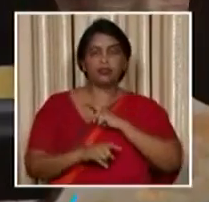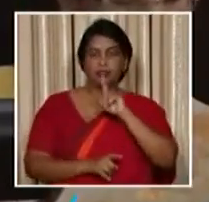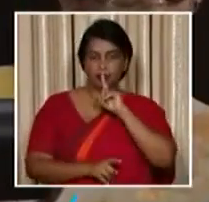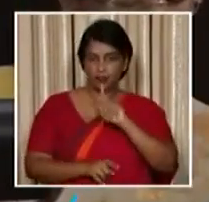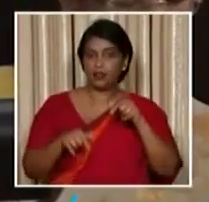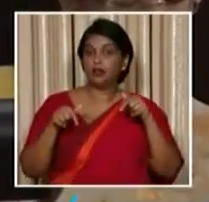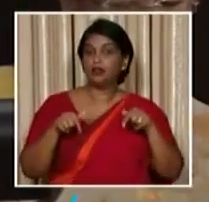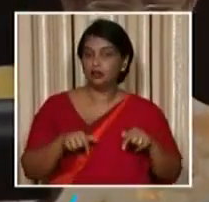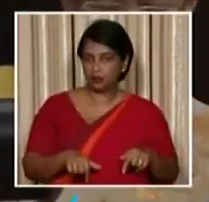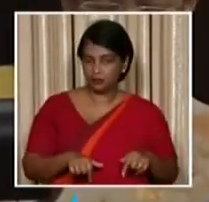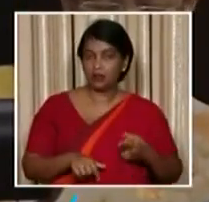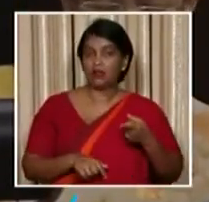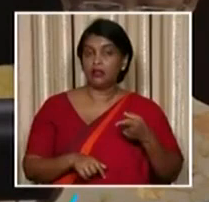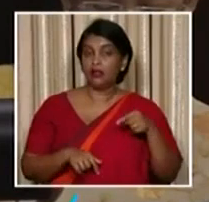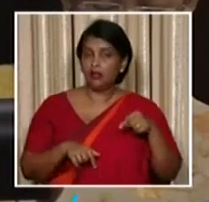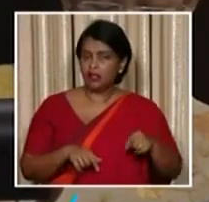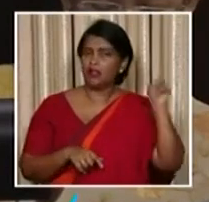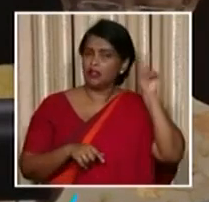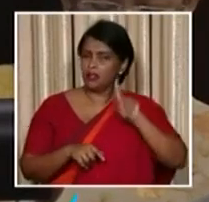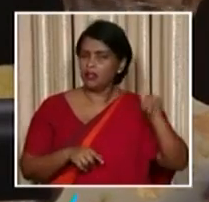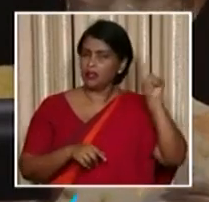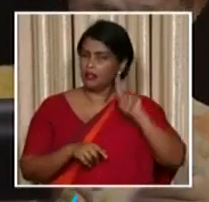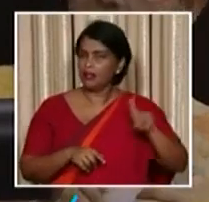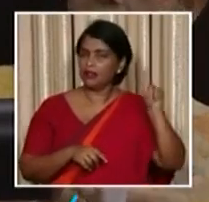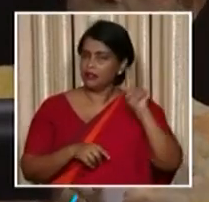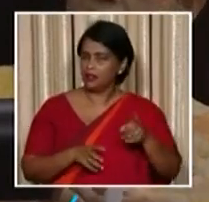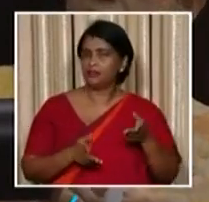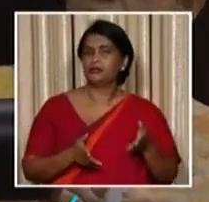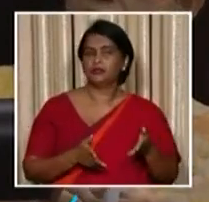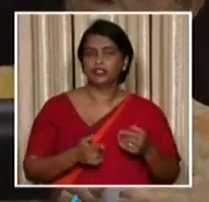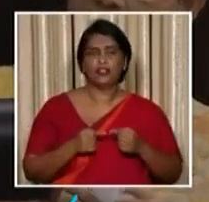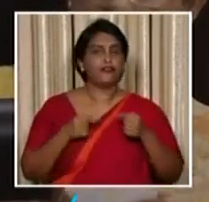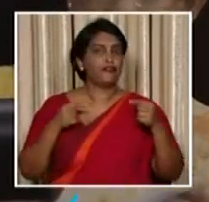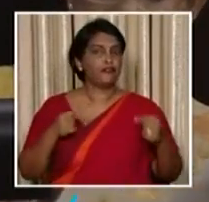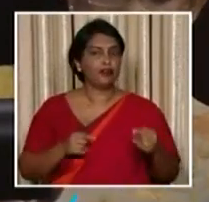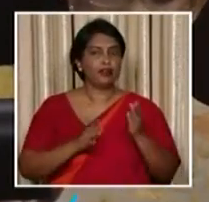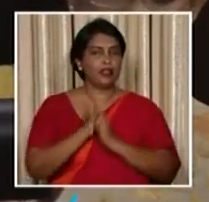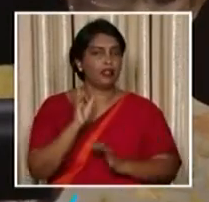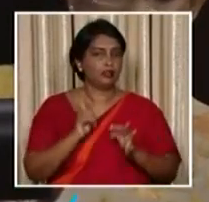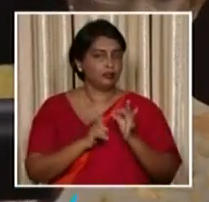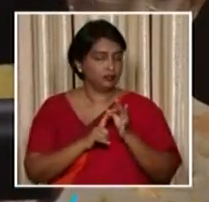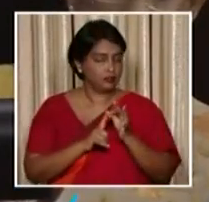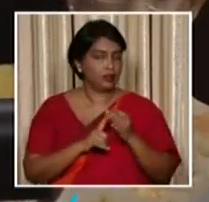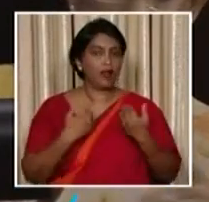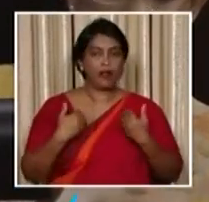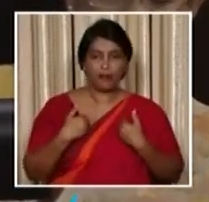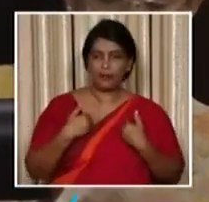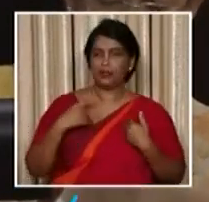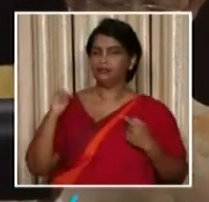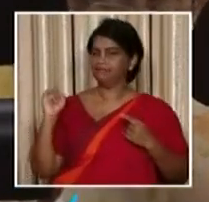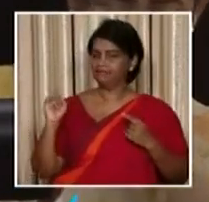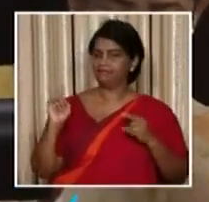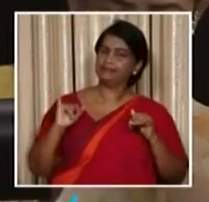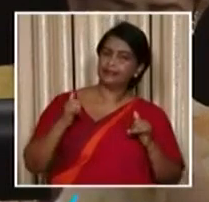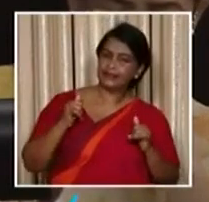අද දවසේ හැමදාම වෙන දෙයක් තමයි විපක්ෂයේ මන්ත්‍රීවරුත් අපේ සමහර අයත්